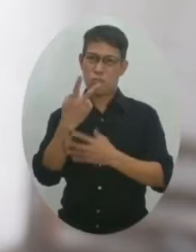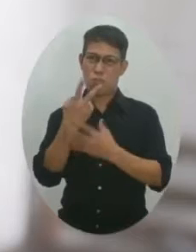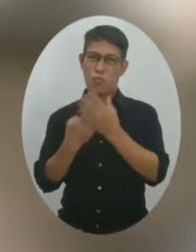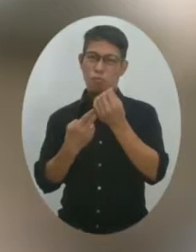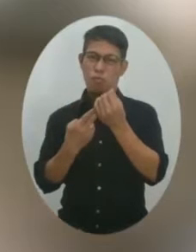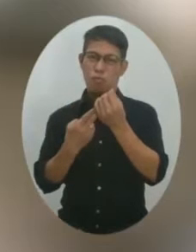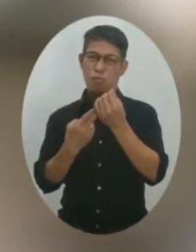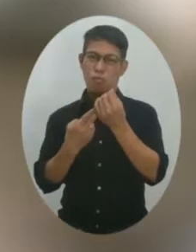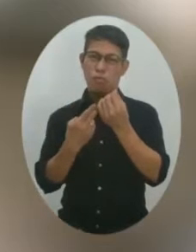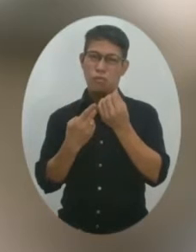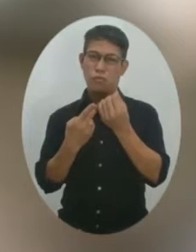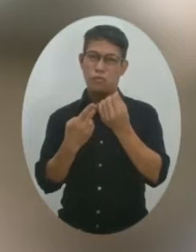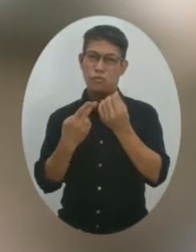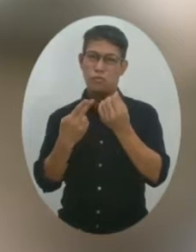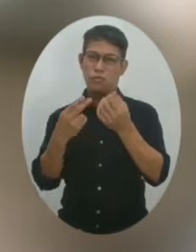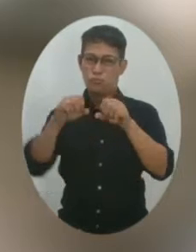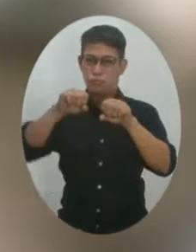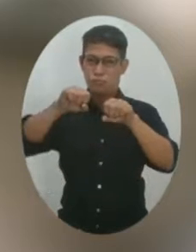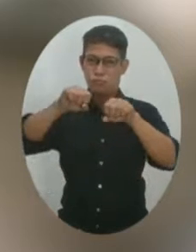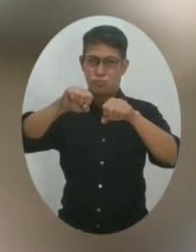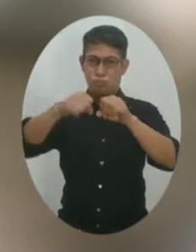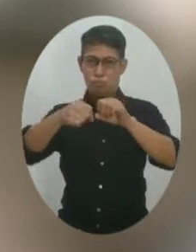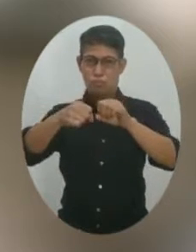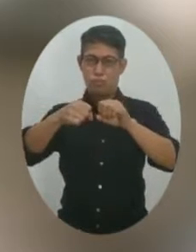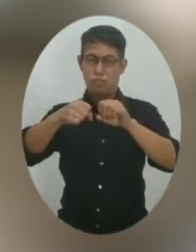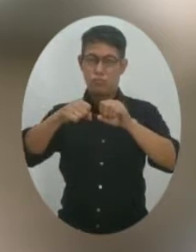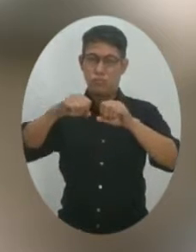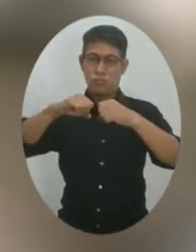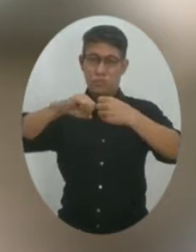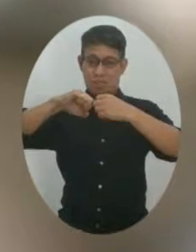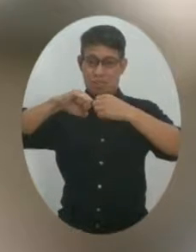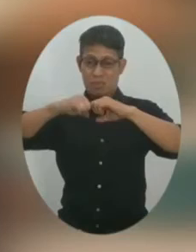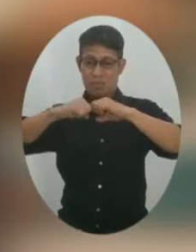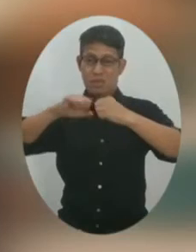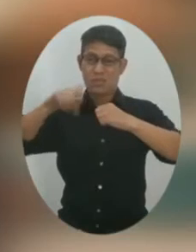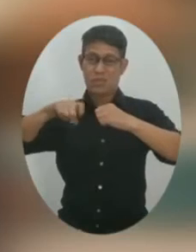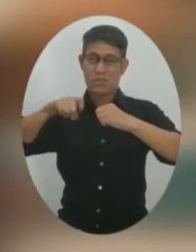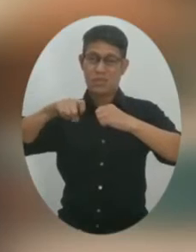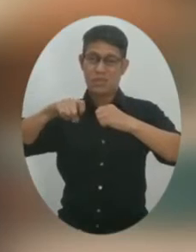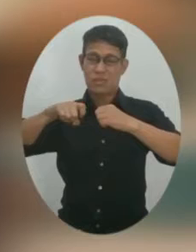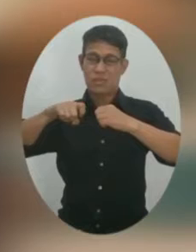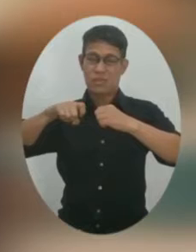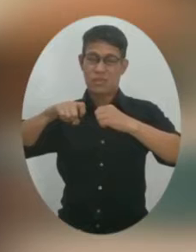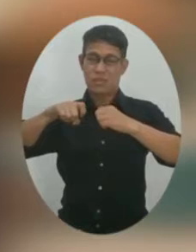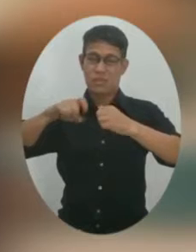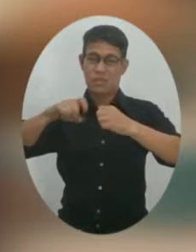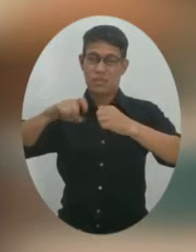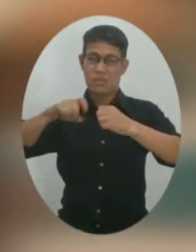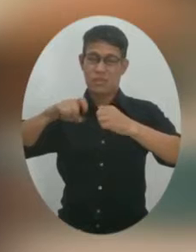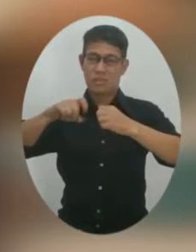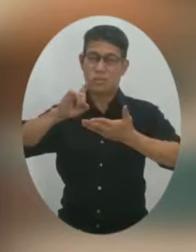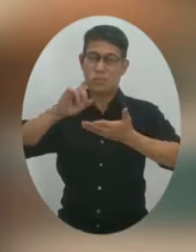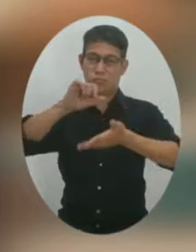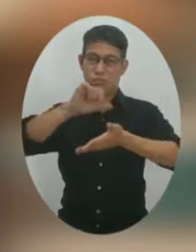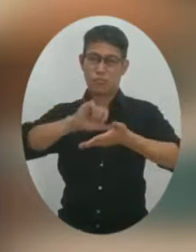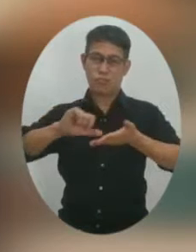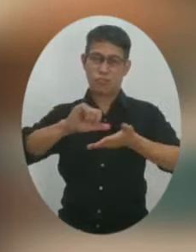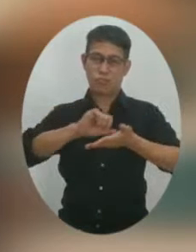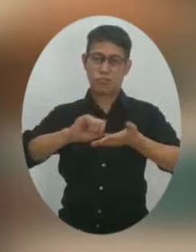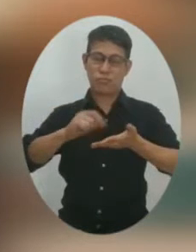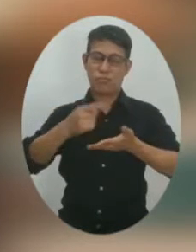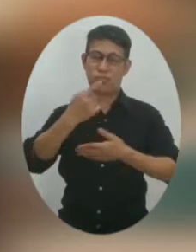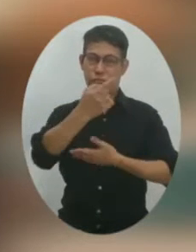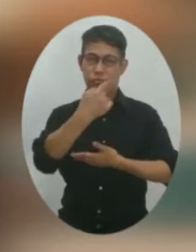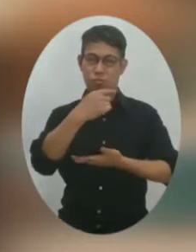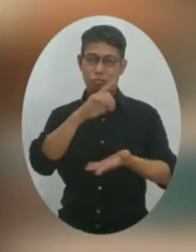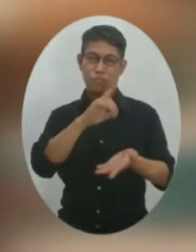bali, magkabilaan po, para na-dislocate sila. So need po yung bakalan daw po, sabi